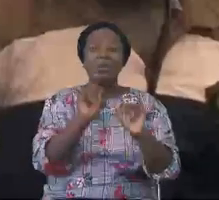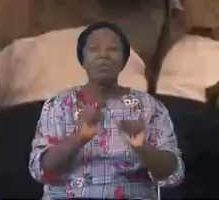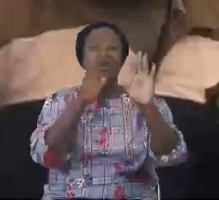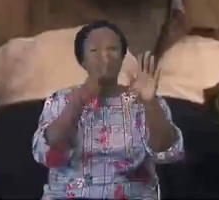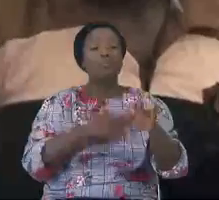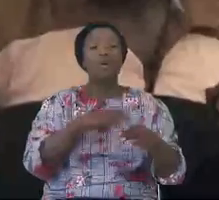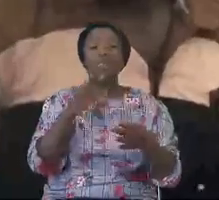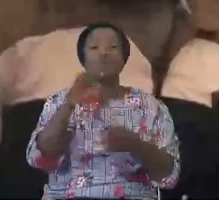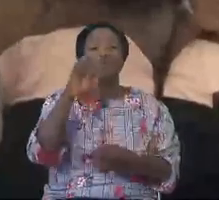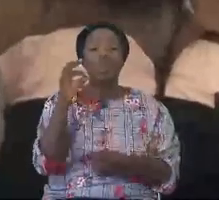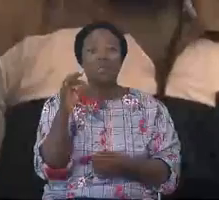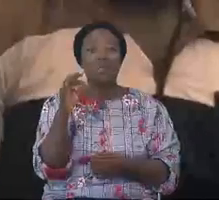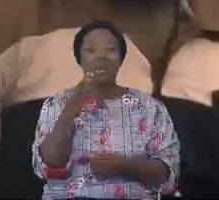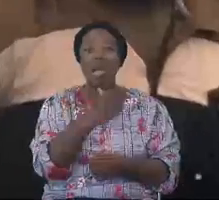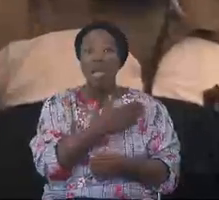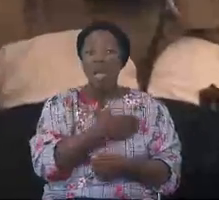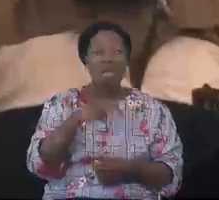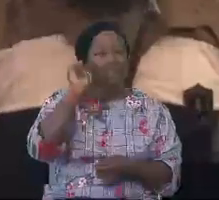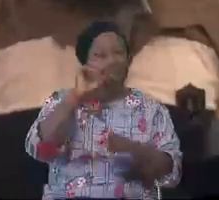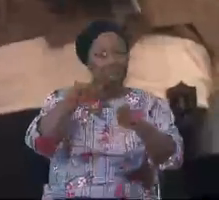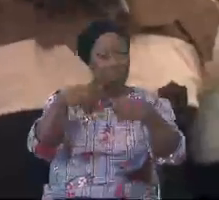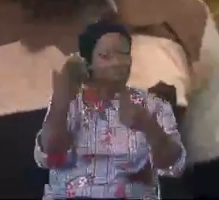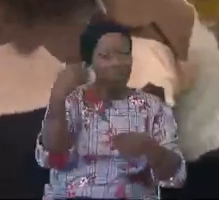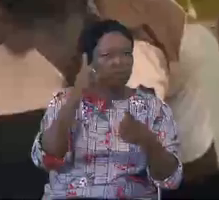Oubliant même le diable.